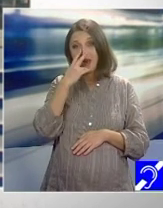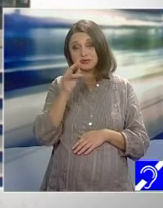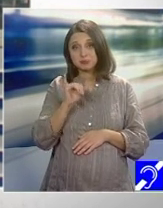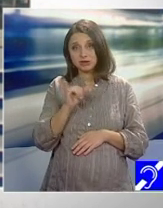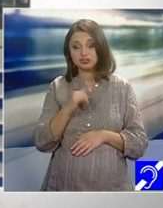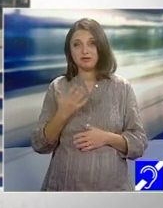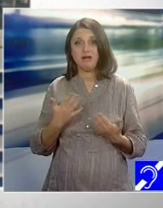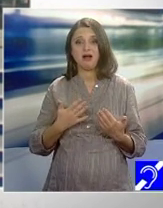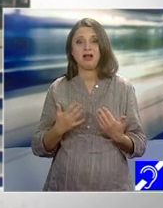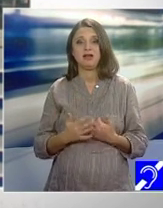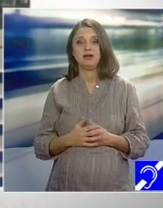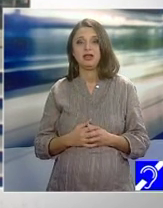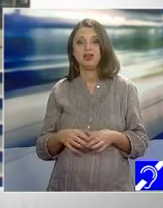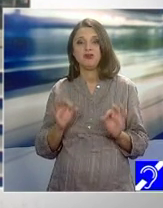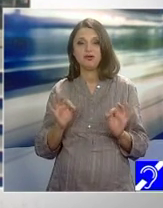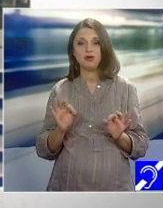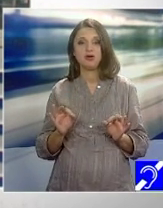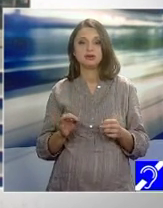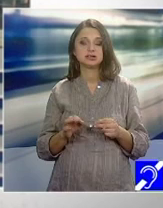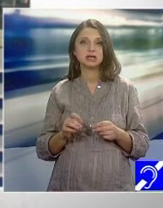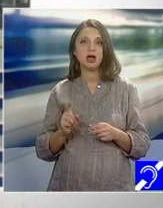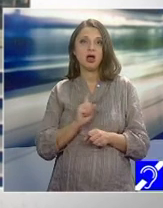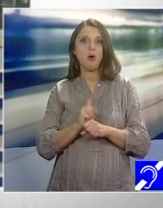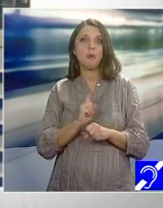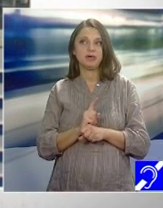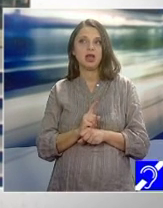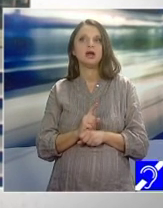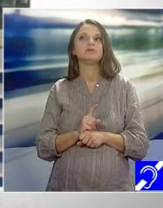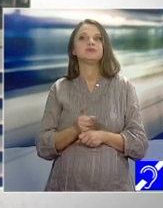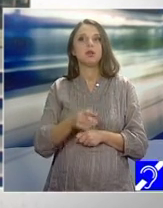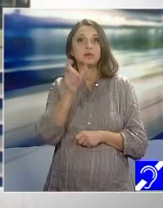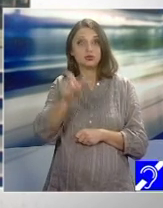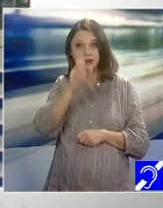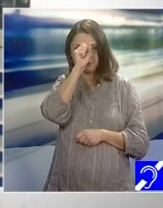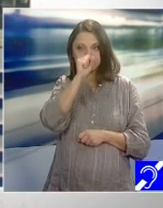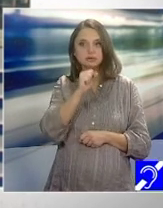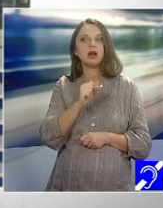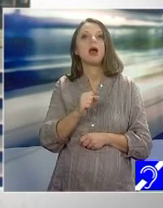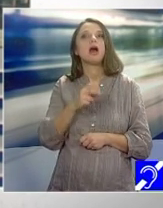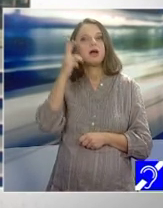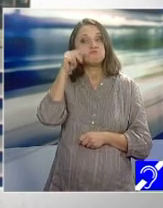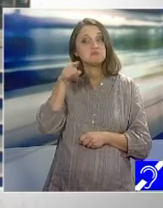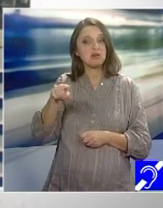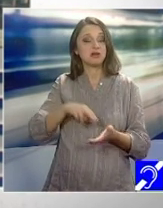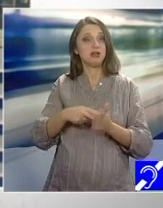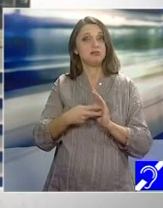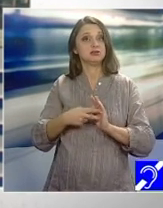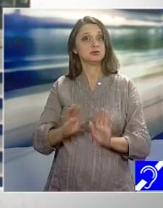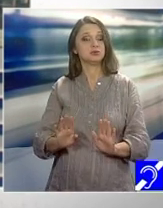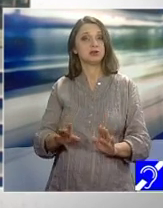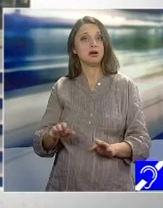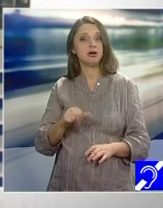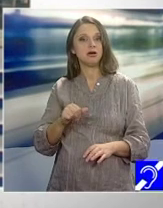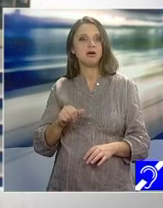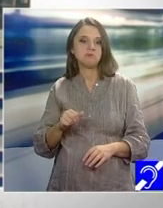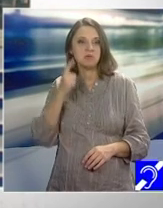care folosea acel lucru, deci era în situația respectivă, am văzut cum se descurca și am văzut că și eu